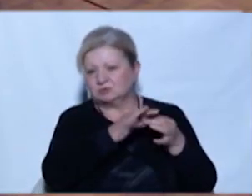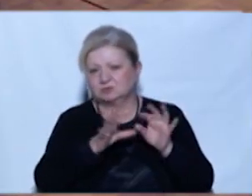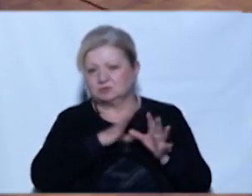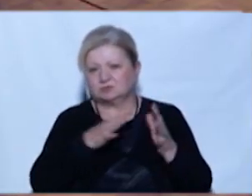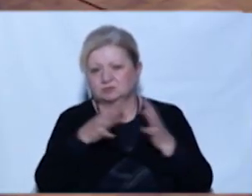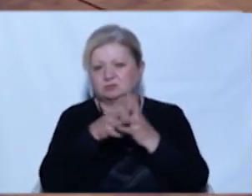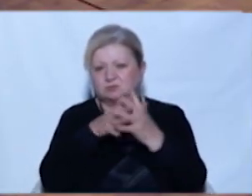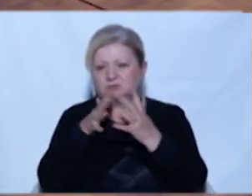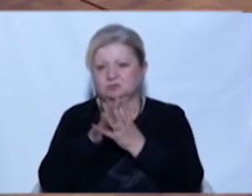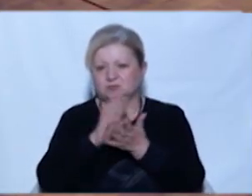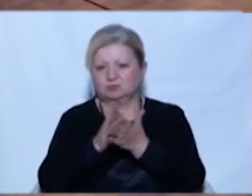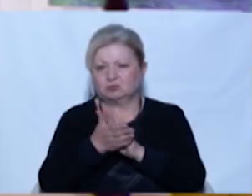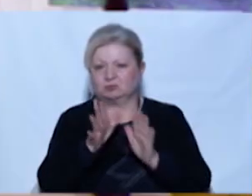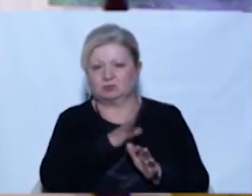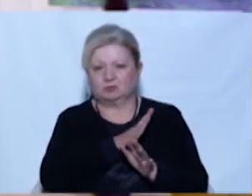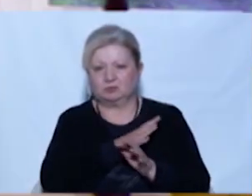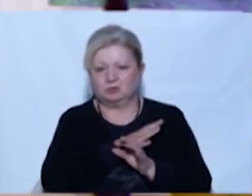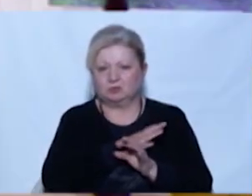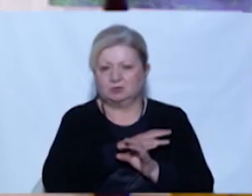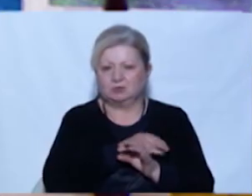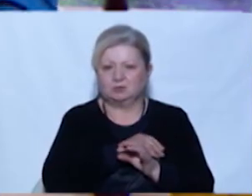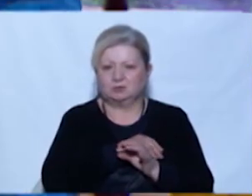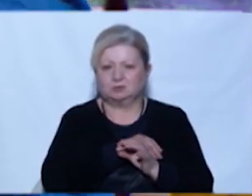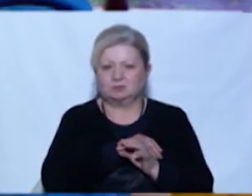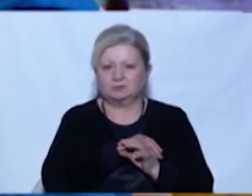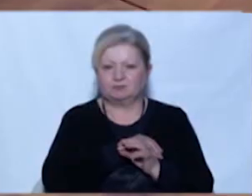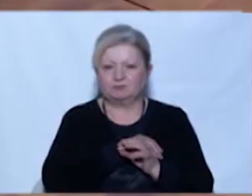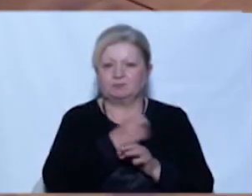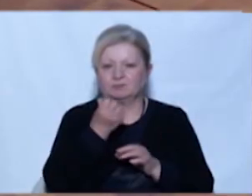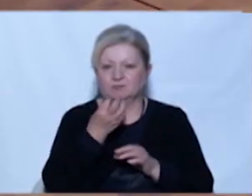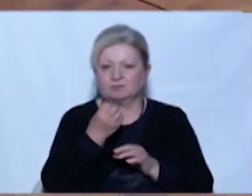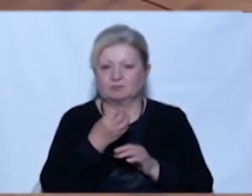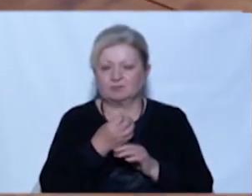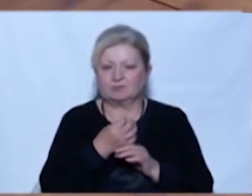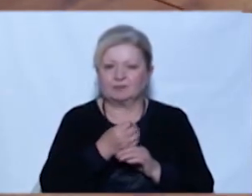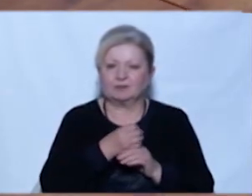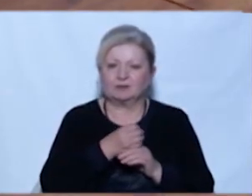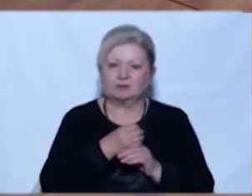წყობილებაში მდგომარეობაში იმყოფებოდა. და კიდევ ერთი